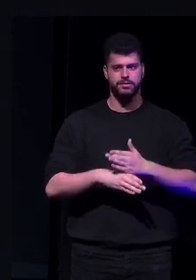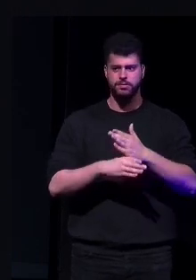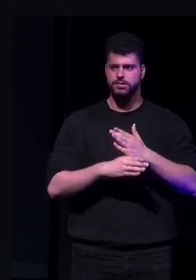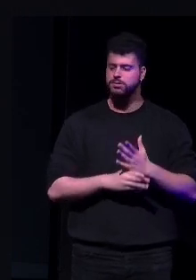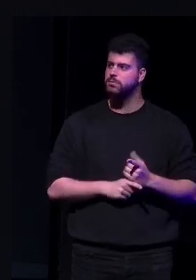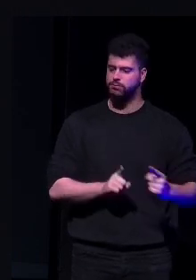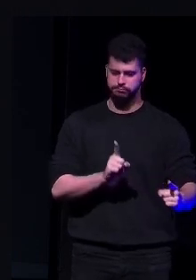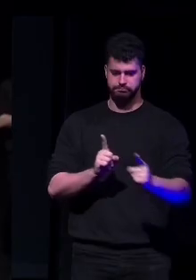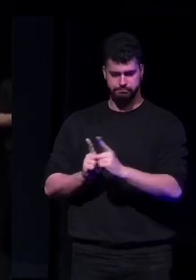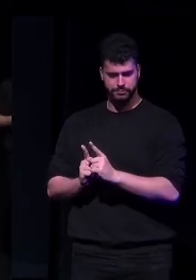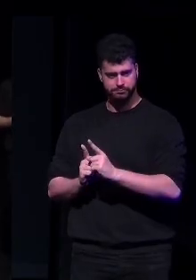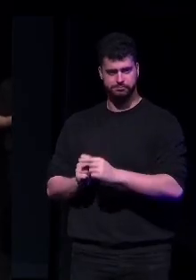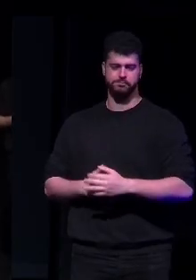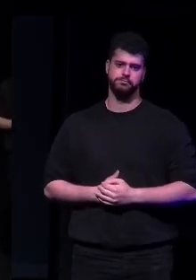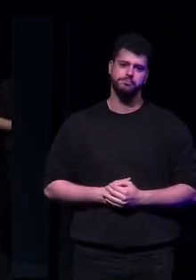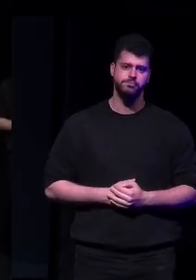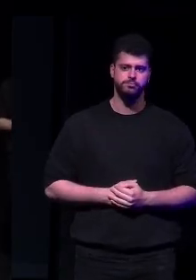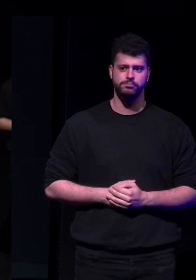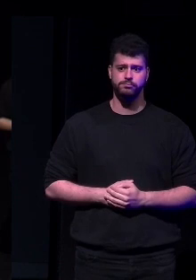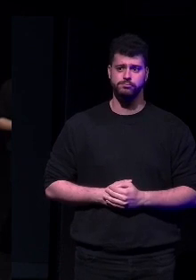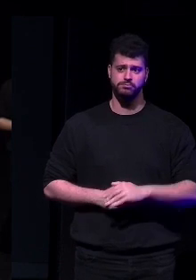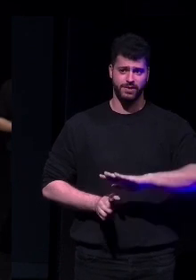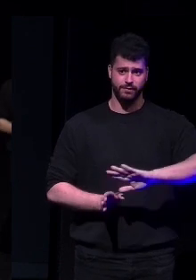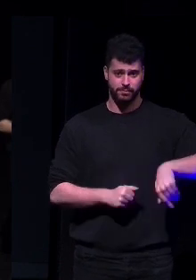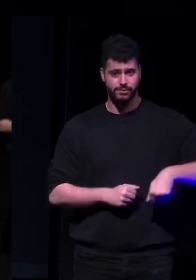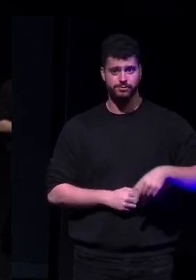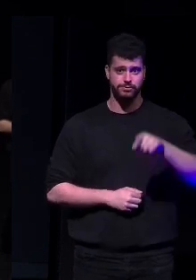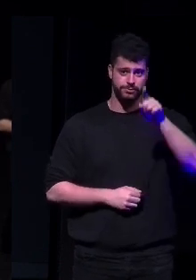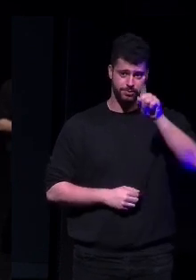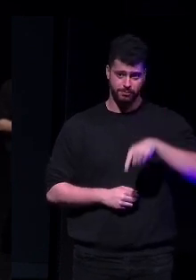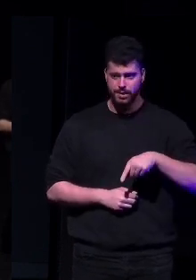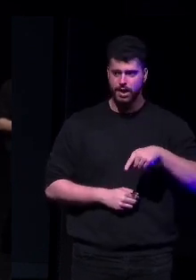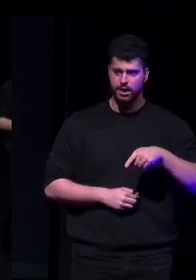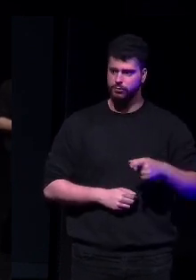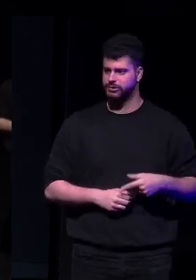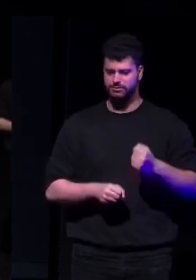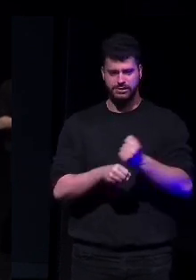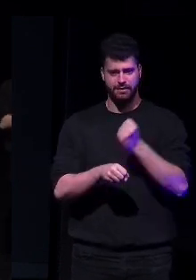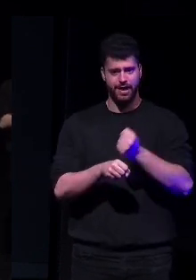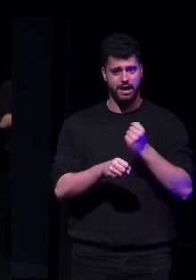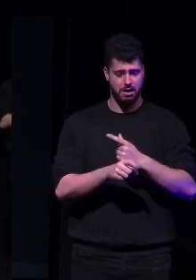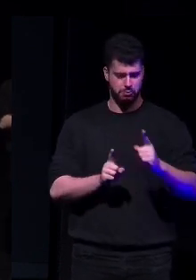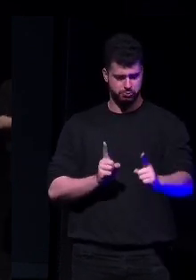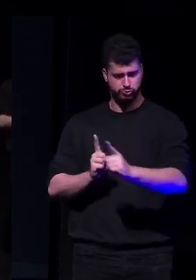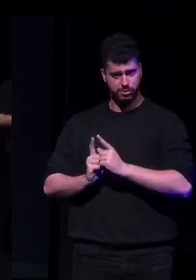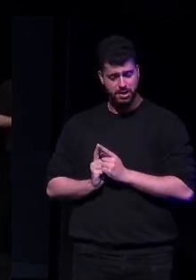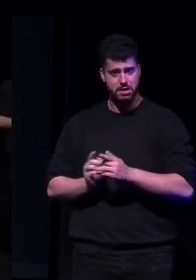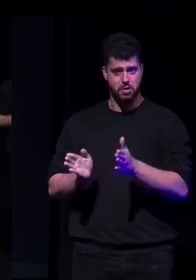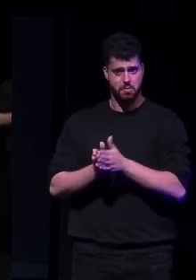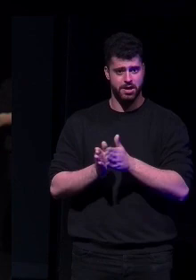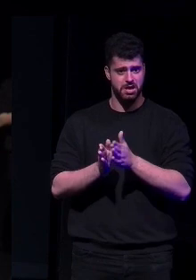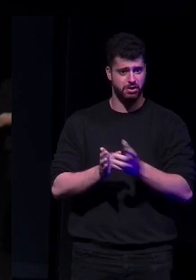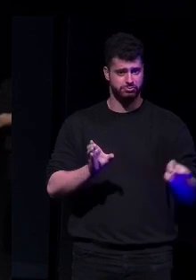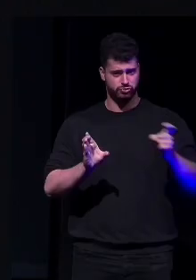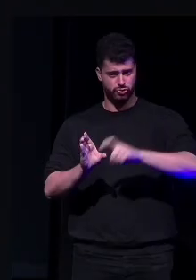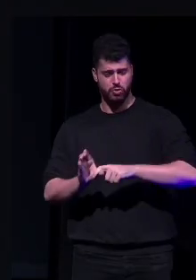d'aventura i compromís. Finalment, a tots els que han navegat aquest viatge amb mi, ja sigui com a companys, socis o amants